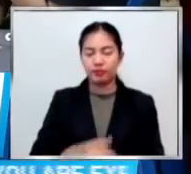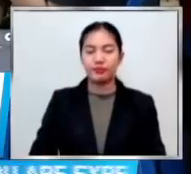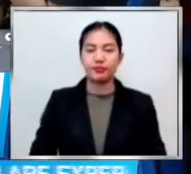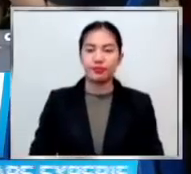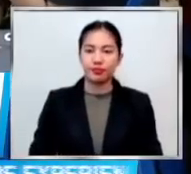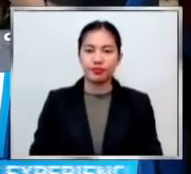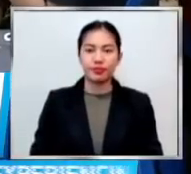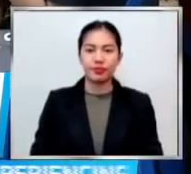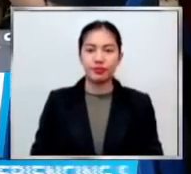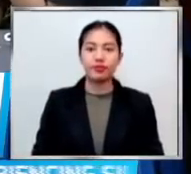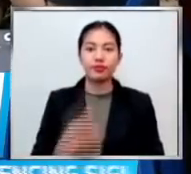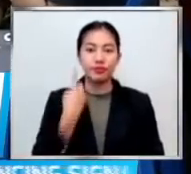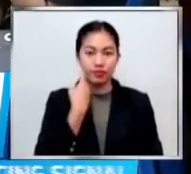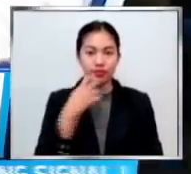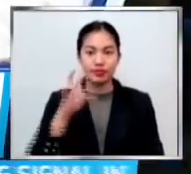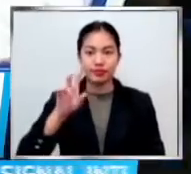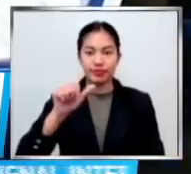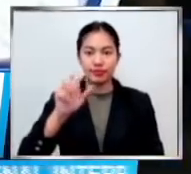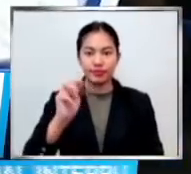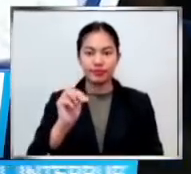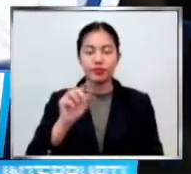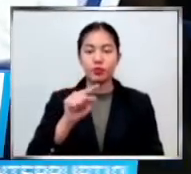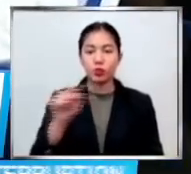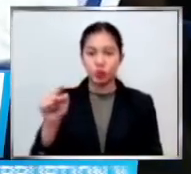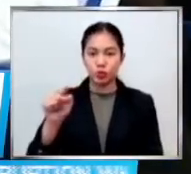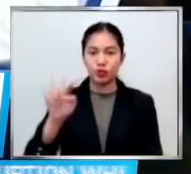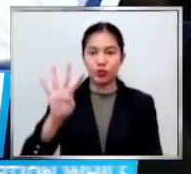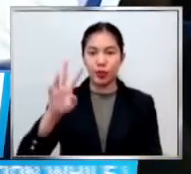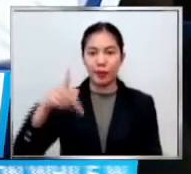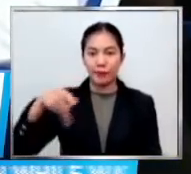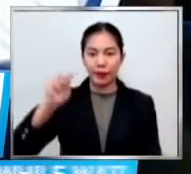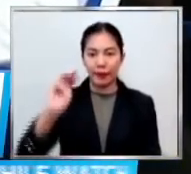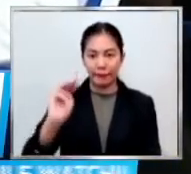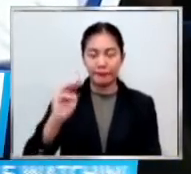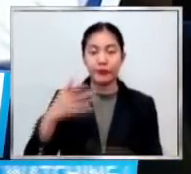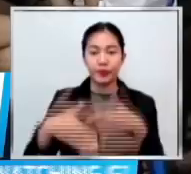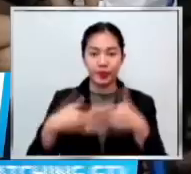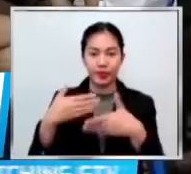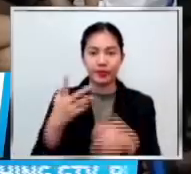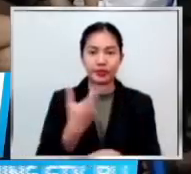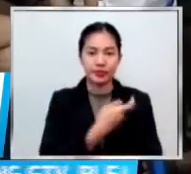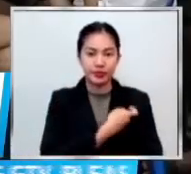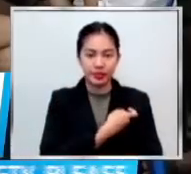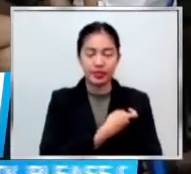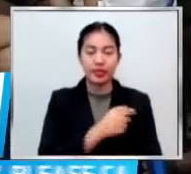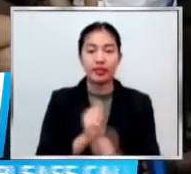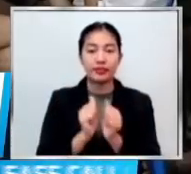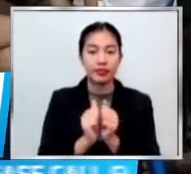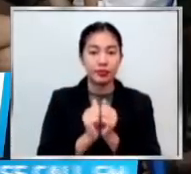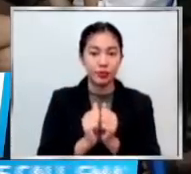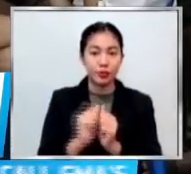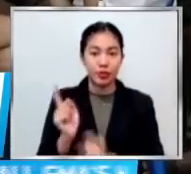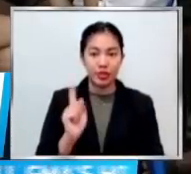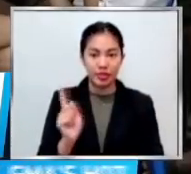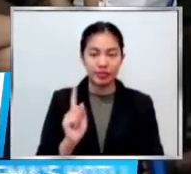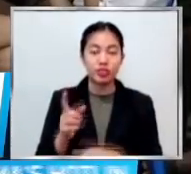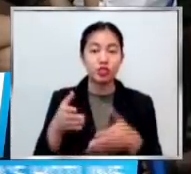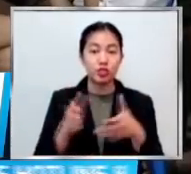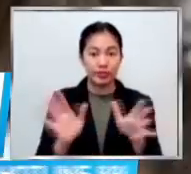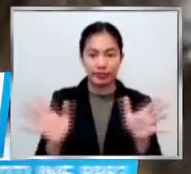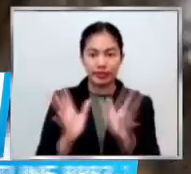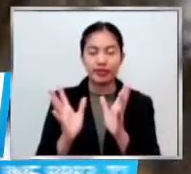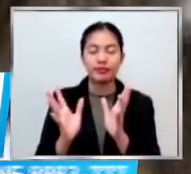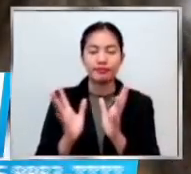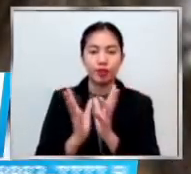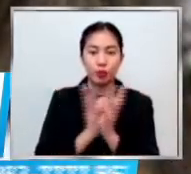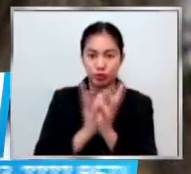alas 7 ng umaga hanggang mamayang alas 4 ng hapon ang bakunahan. Kasama na po riyan ang general population.